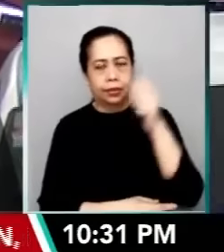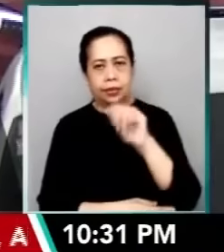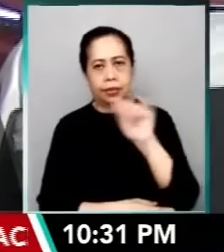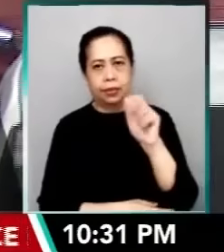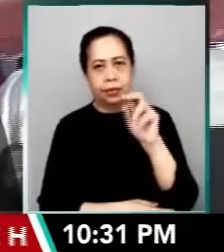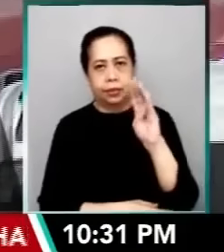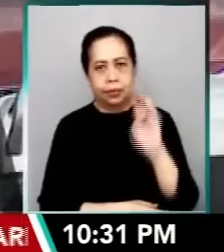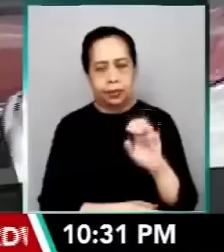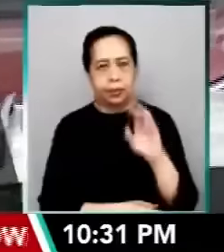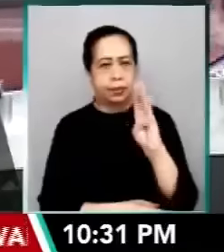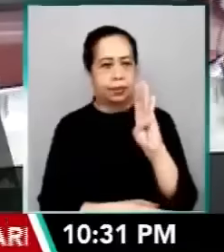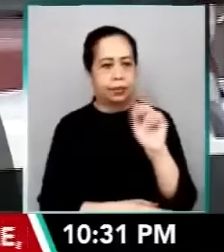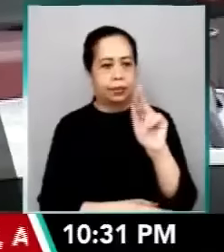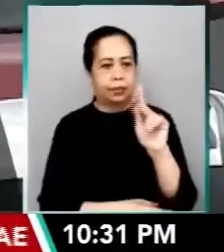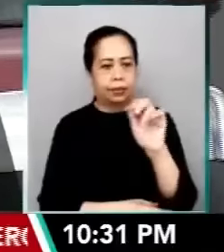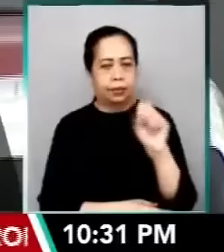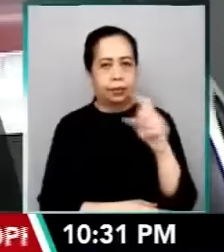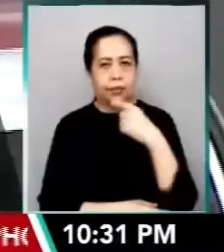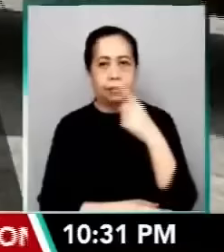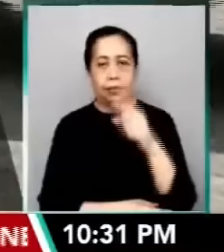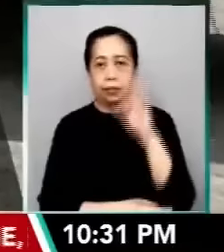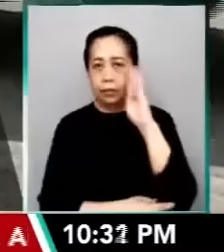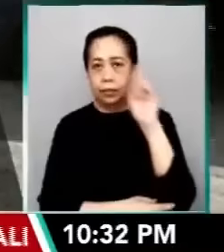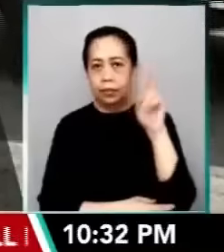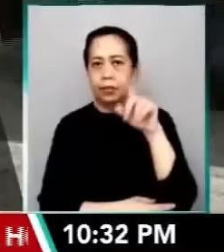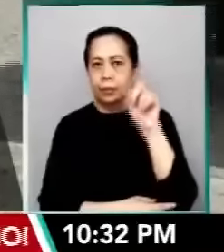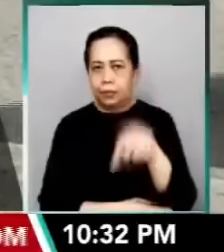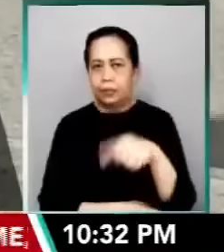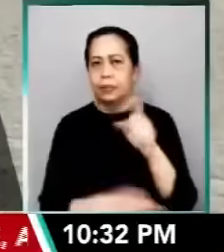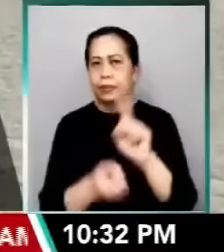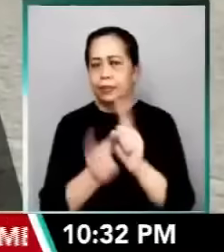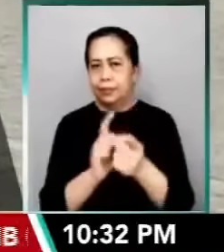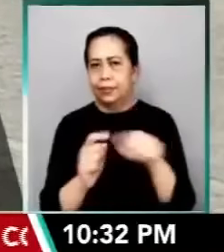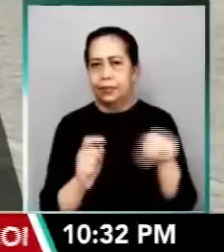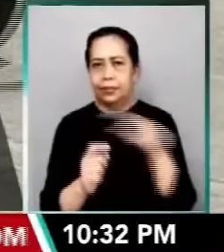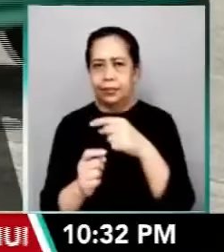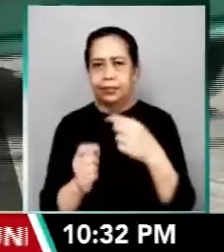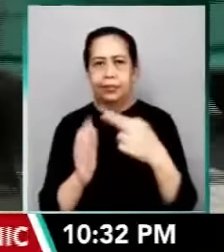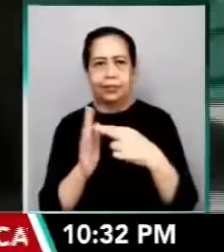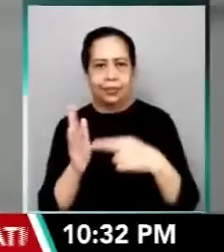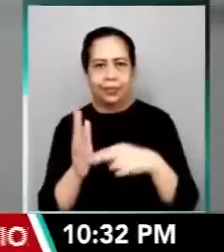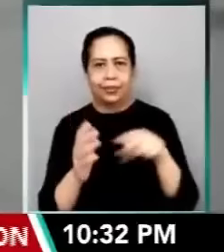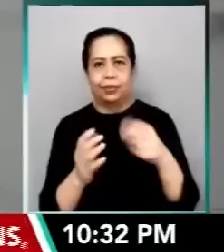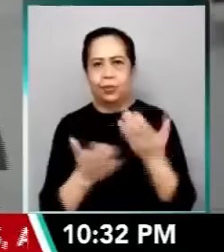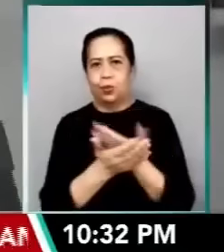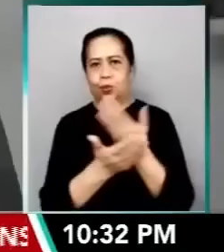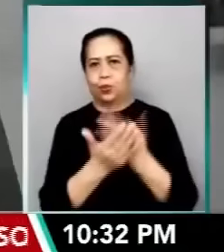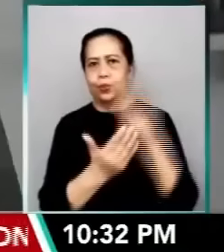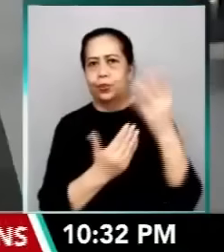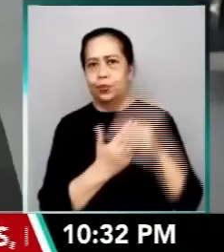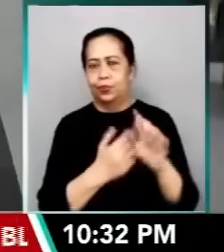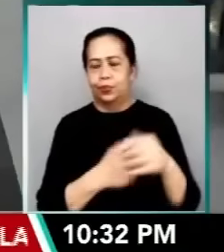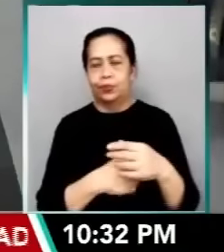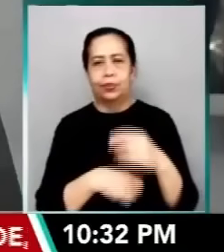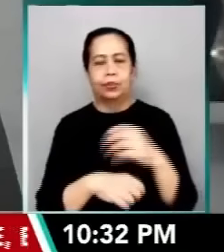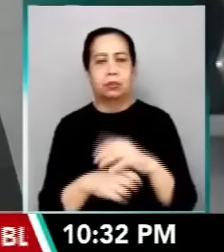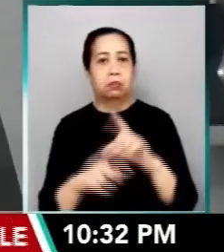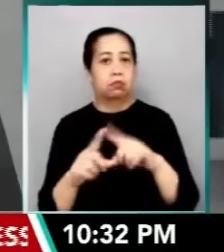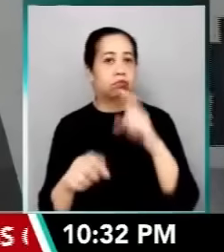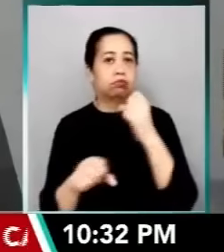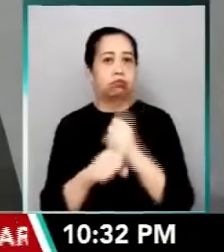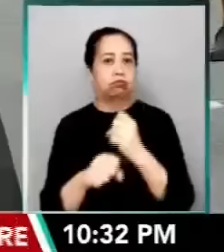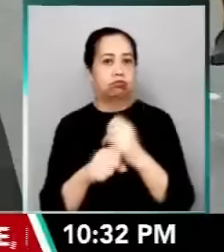Pangulong Bongbong Marcos na dapat may baguhin sa implementasyon ng modernization program. Pero nagmatigas ang grupong